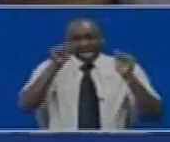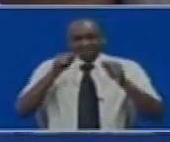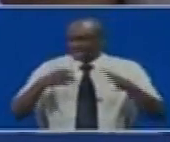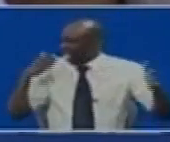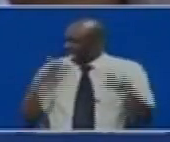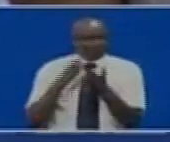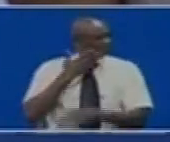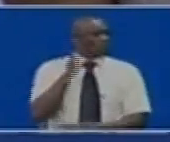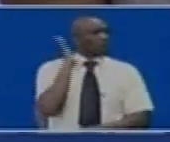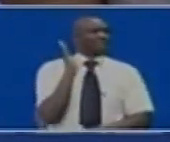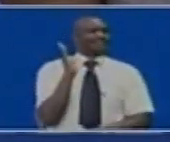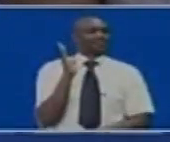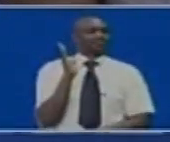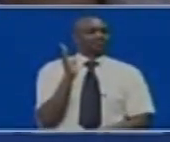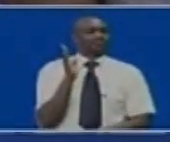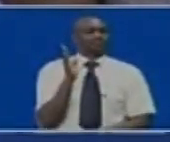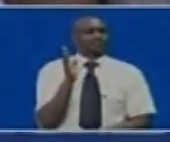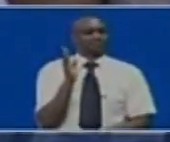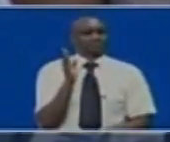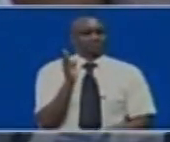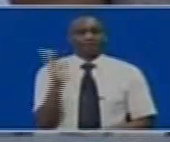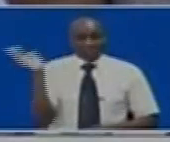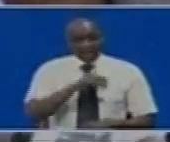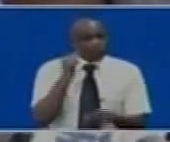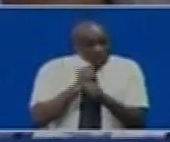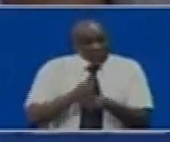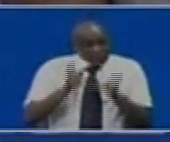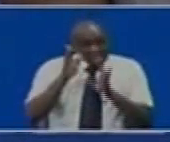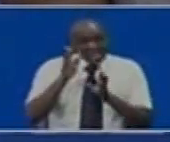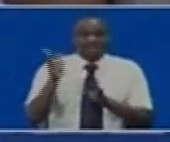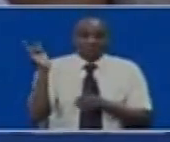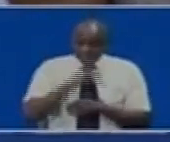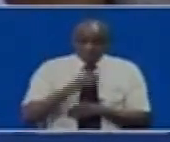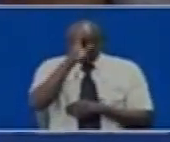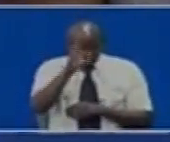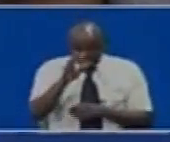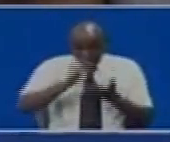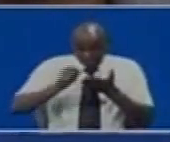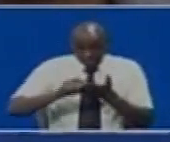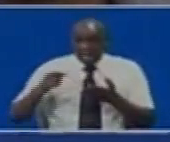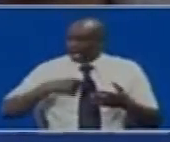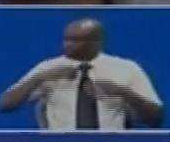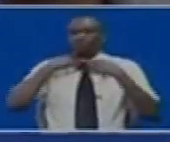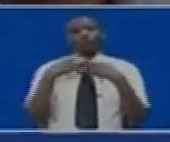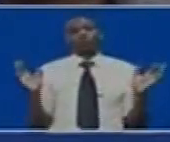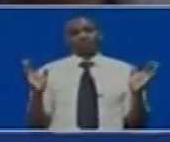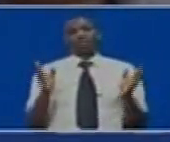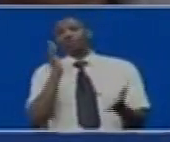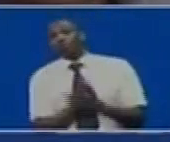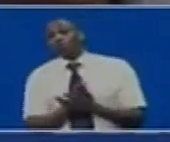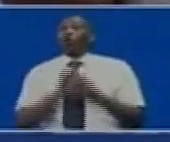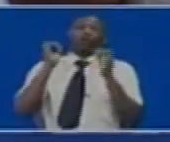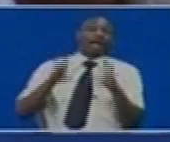the purported return to work formula that was ended on Sunday. Yes. Ukweli ama si